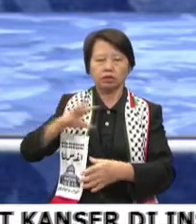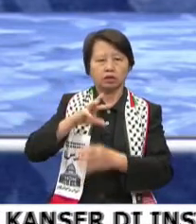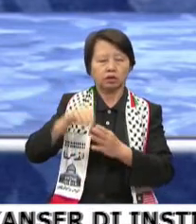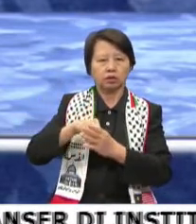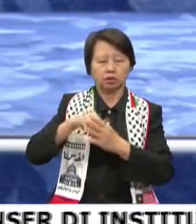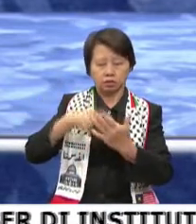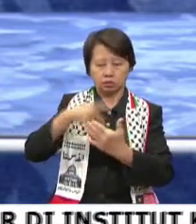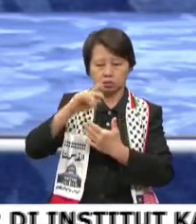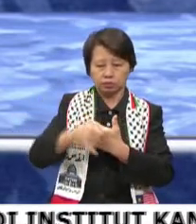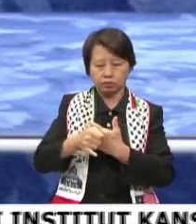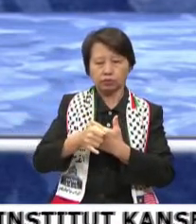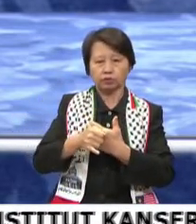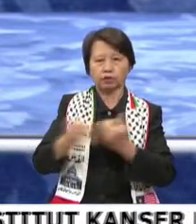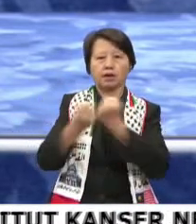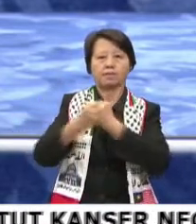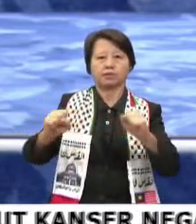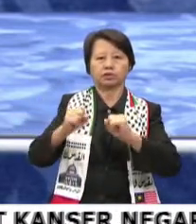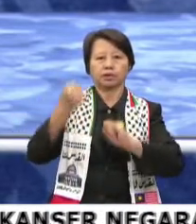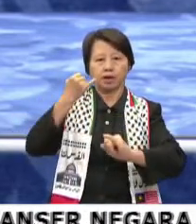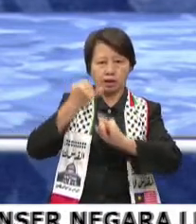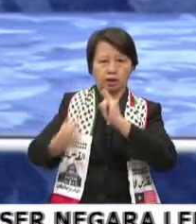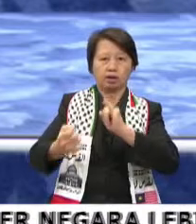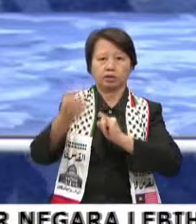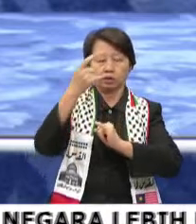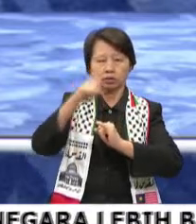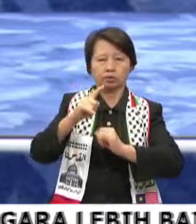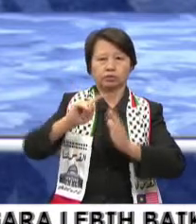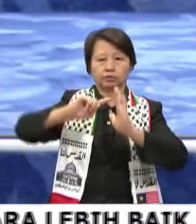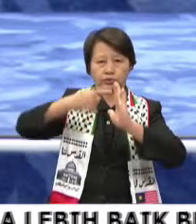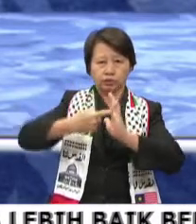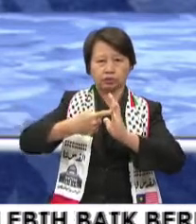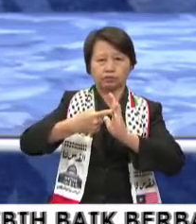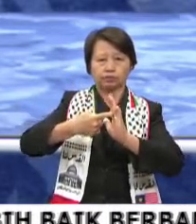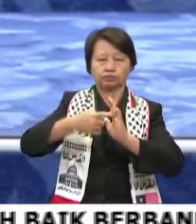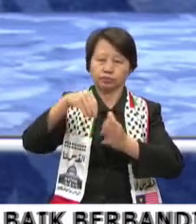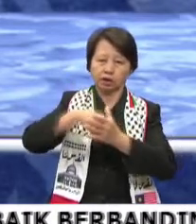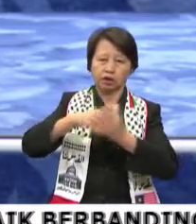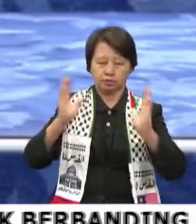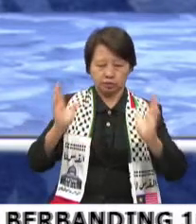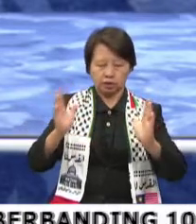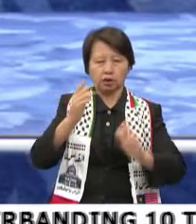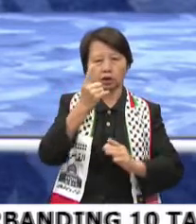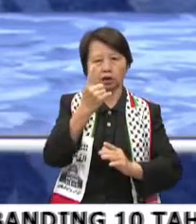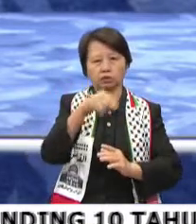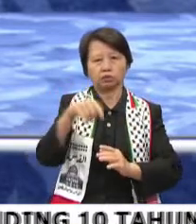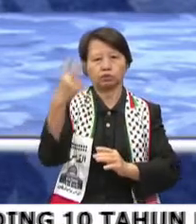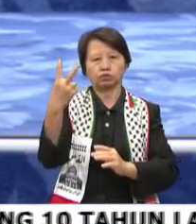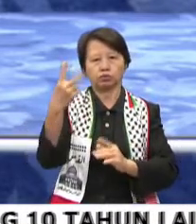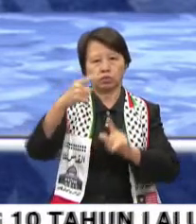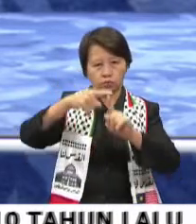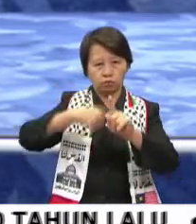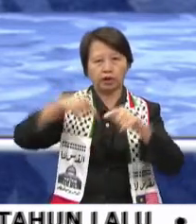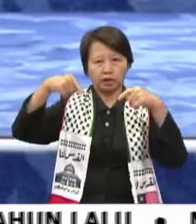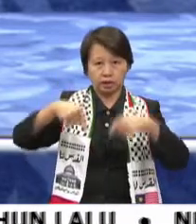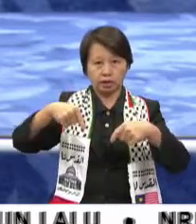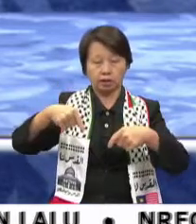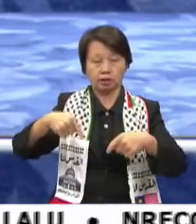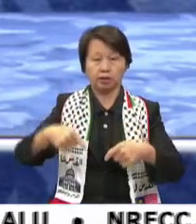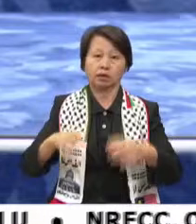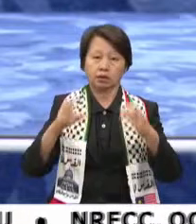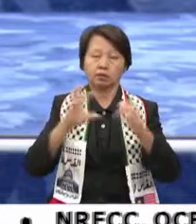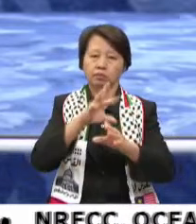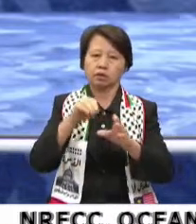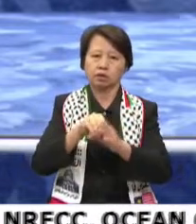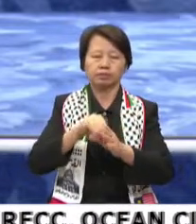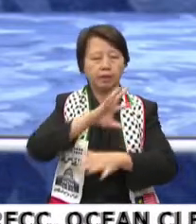kepada projek persiapan akhir untuk dimulakan dalam tempoh satu dua bulan ini dan ini